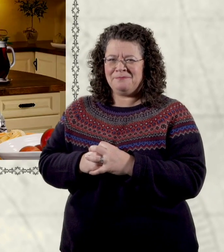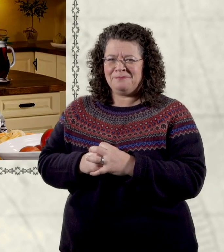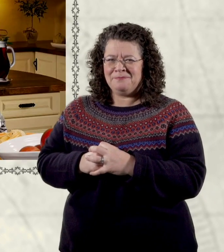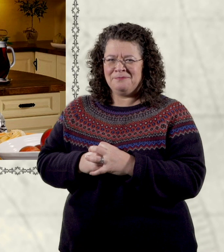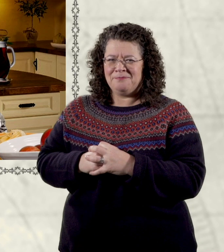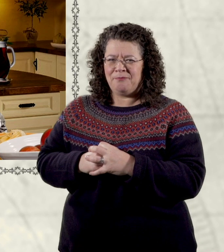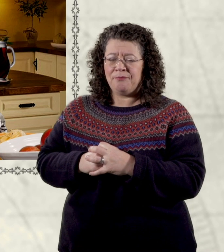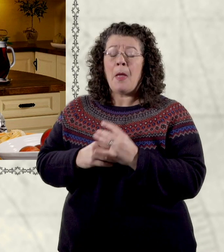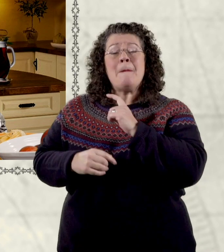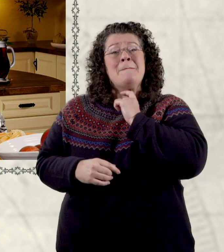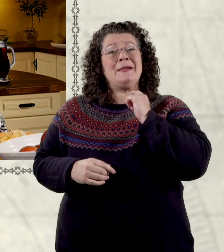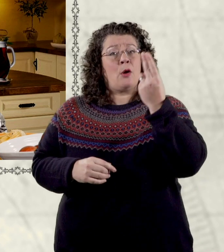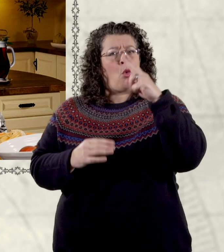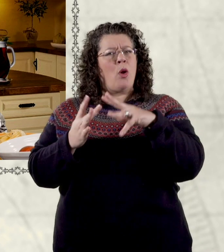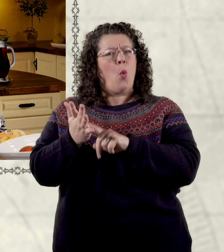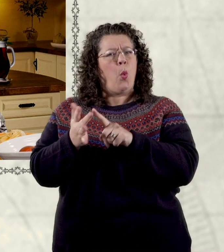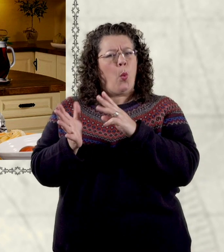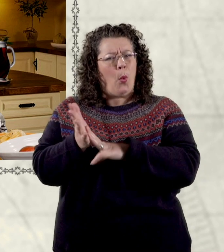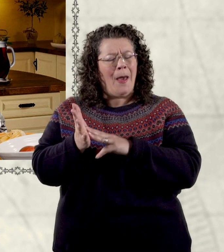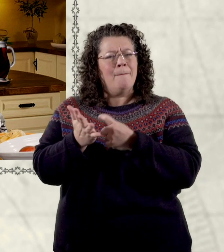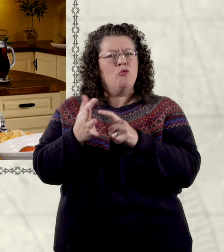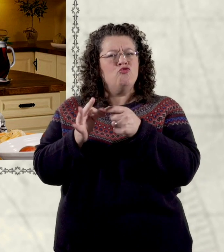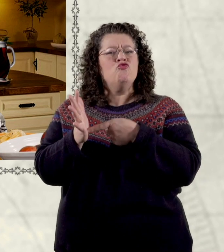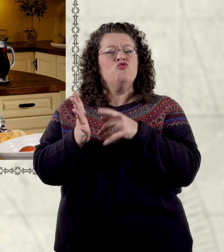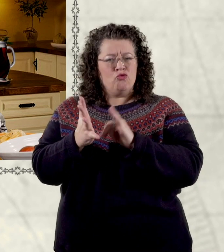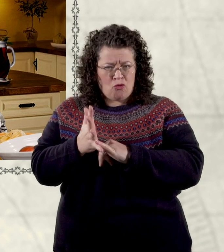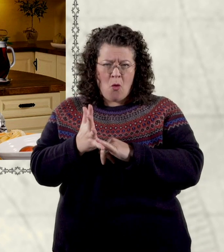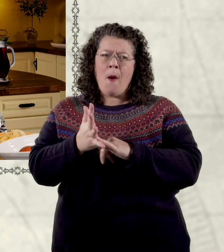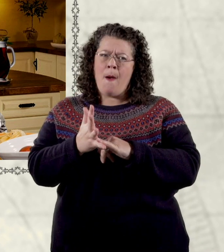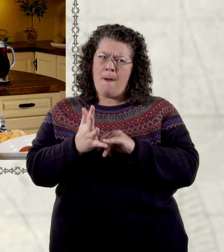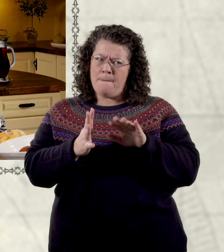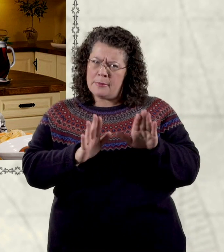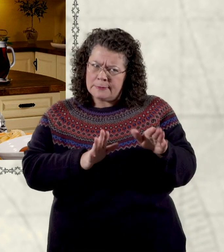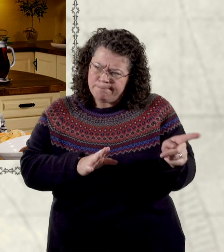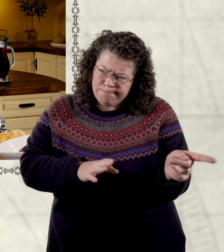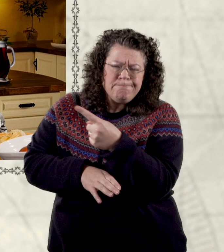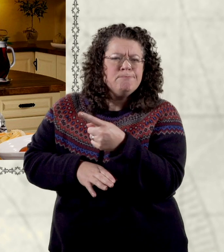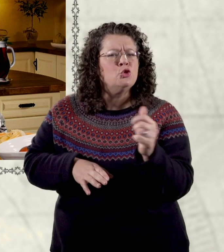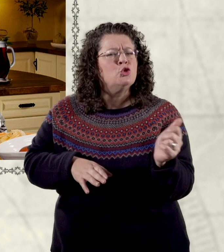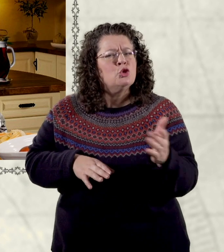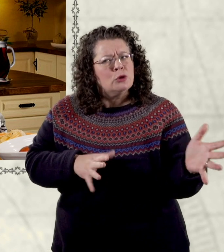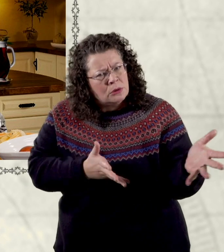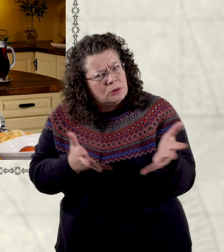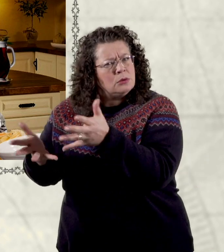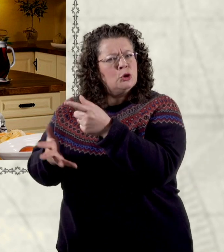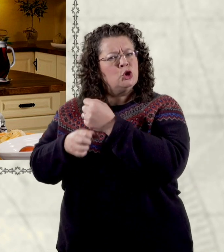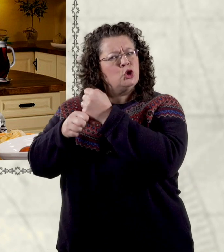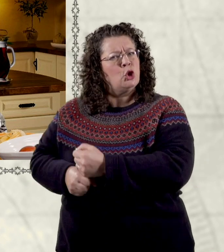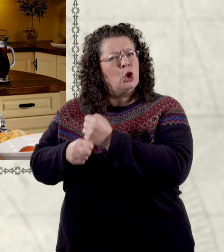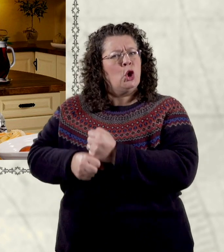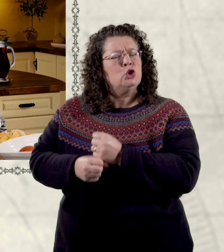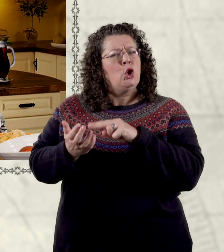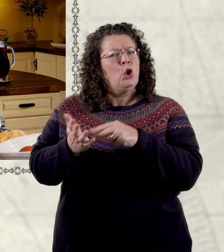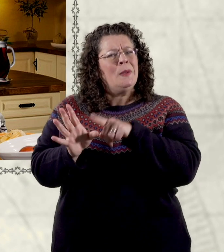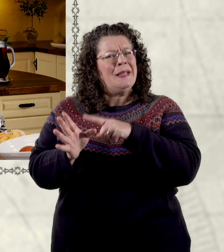Oedd pregethwr o'r enw William Roberts hyd yn oed yn annog pobl i fynd i'r eglwys nos Galan